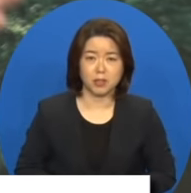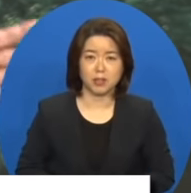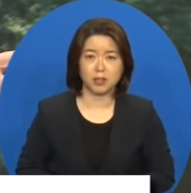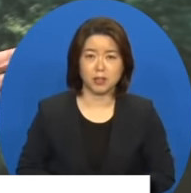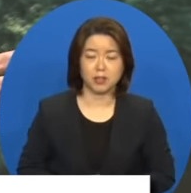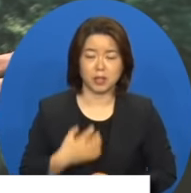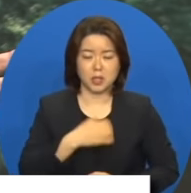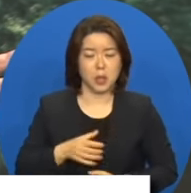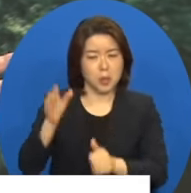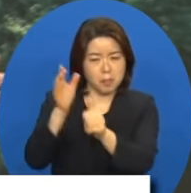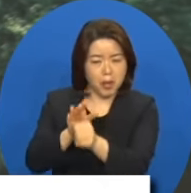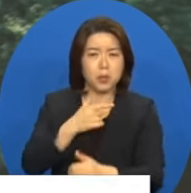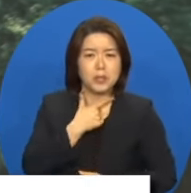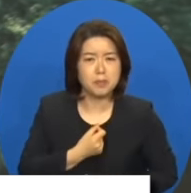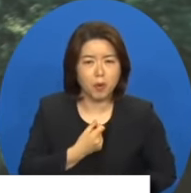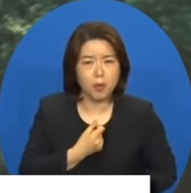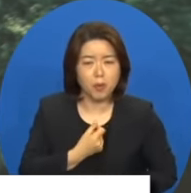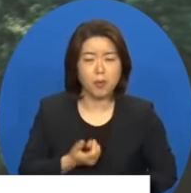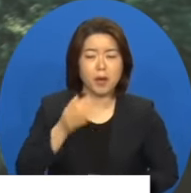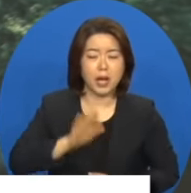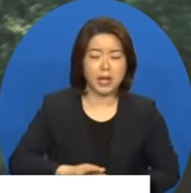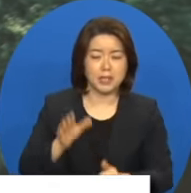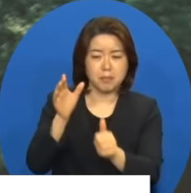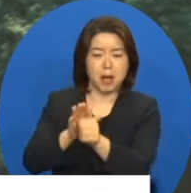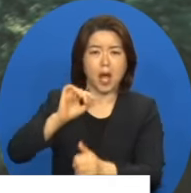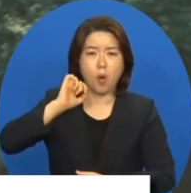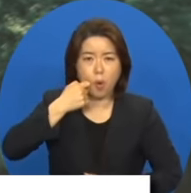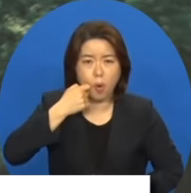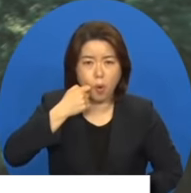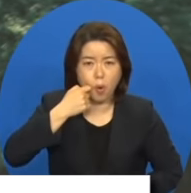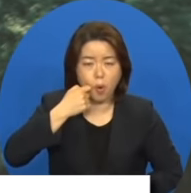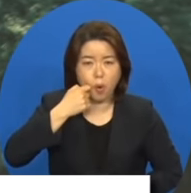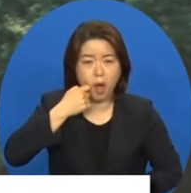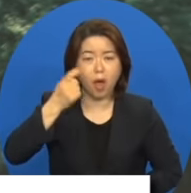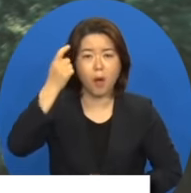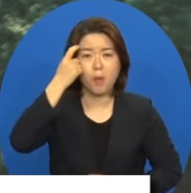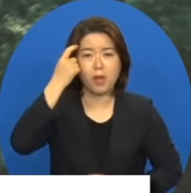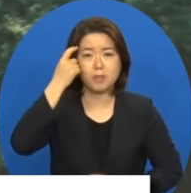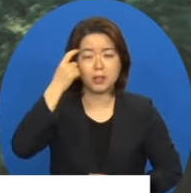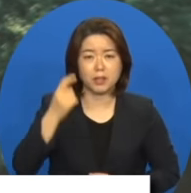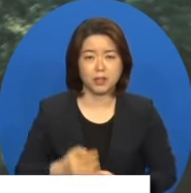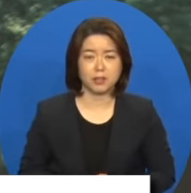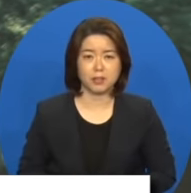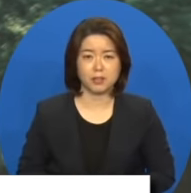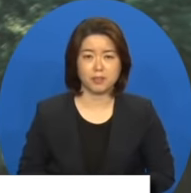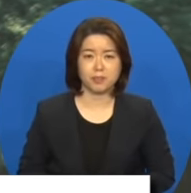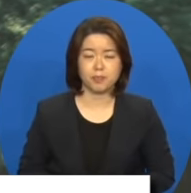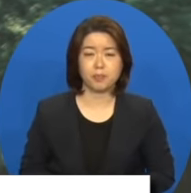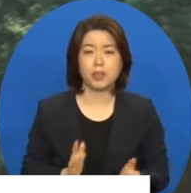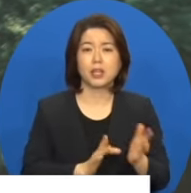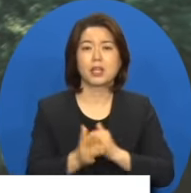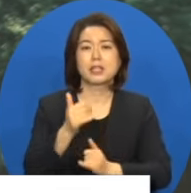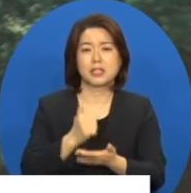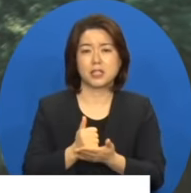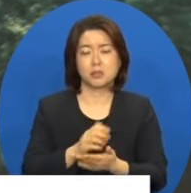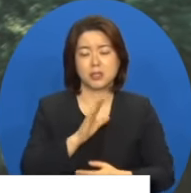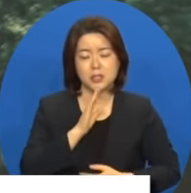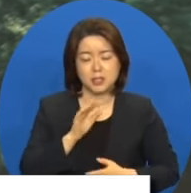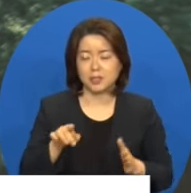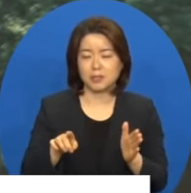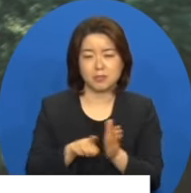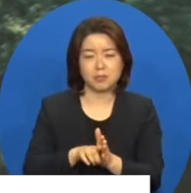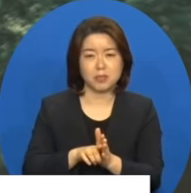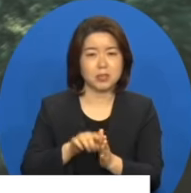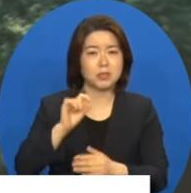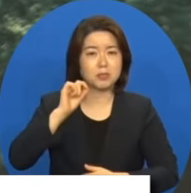염려를 맡기고 싶지만 맡겨지지 않는데 어떡합니까? 왜 그렇습니까? 예수님이 진짜 믿어지지 않는